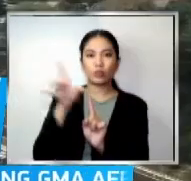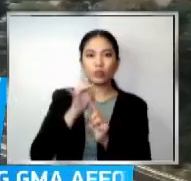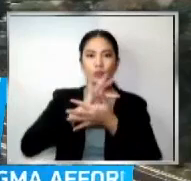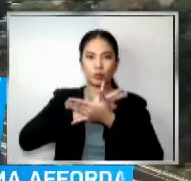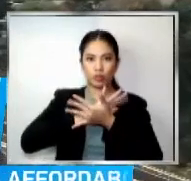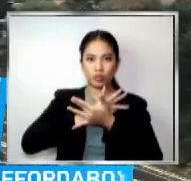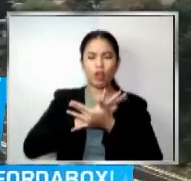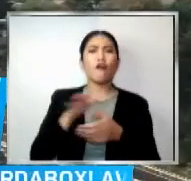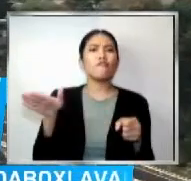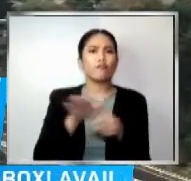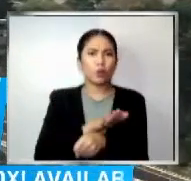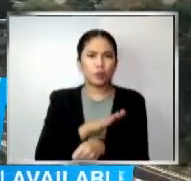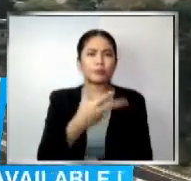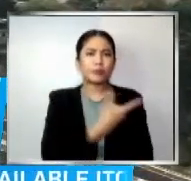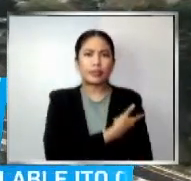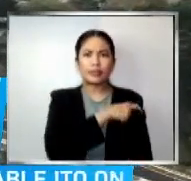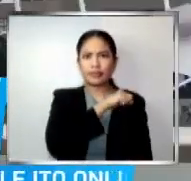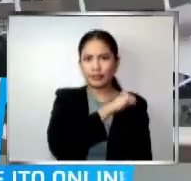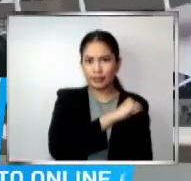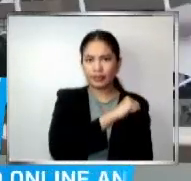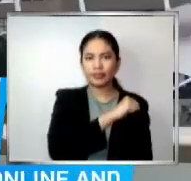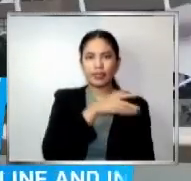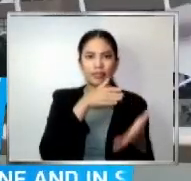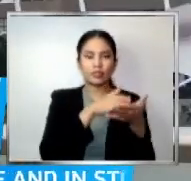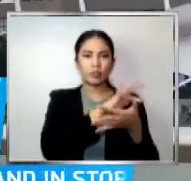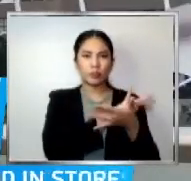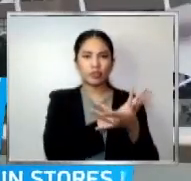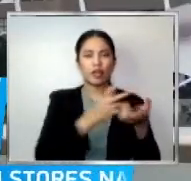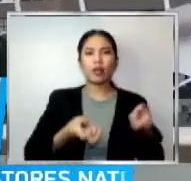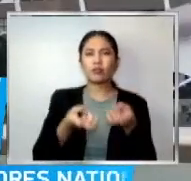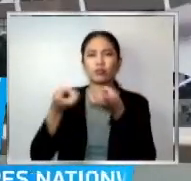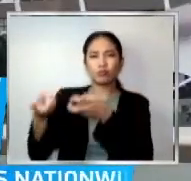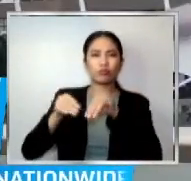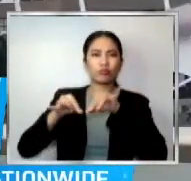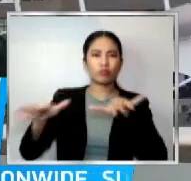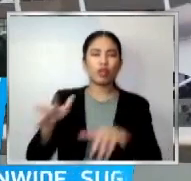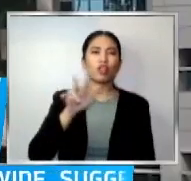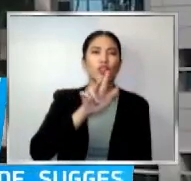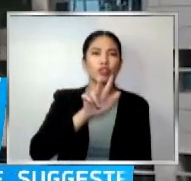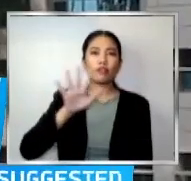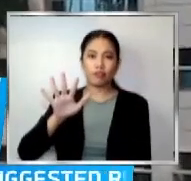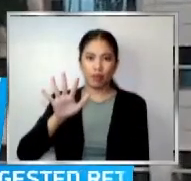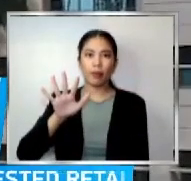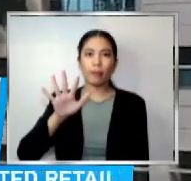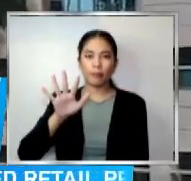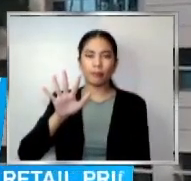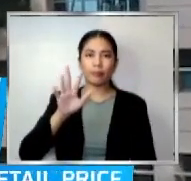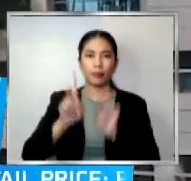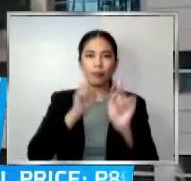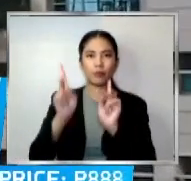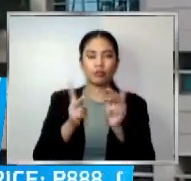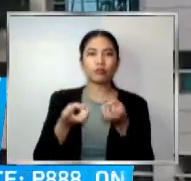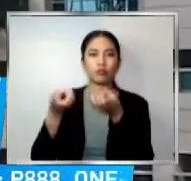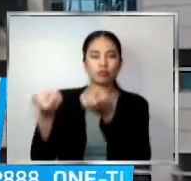kontra COVID. Nasa 35 na ang nahawa sa ospital. Sa Facebook post ng ospital, pinayuhan nila ang nangangailangan ng urgent